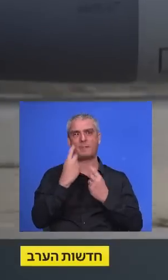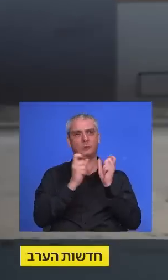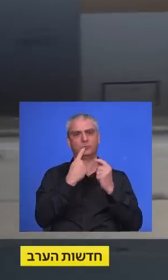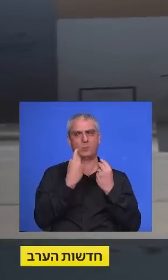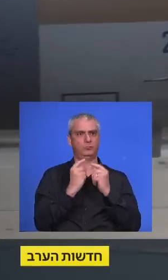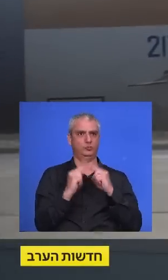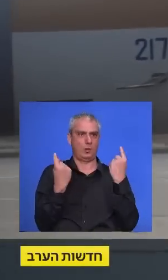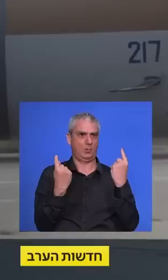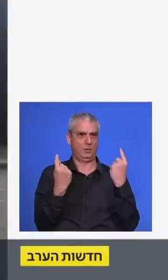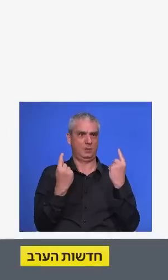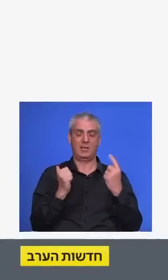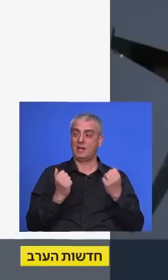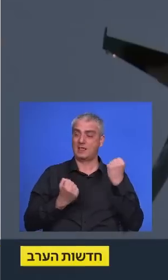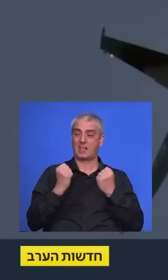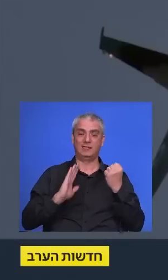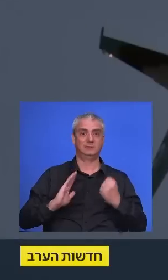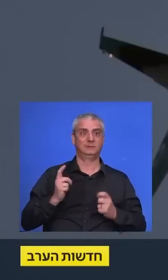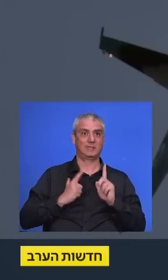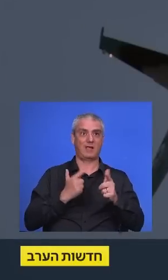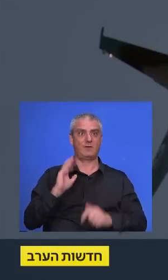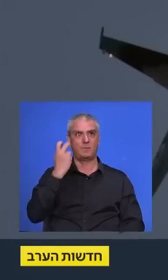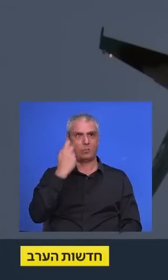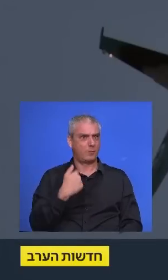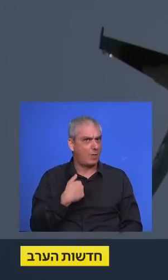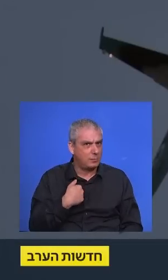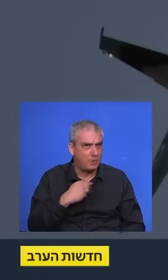אחר, של טייס קרב במילואים.